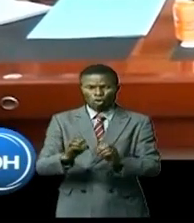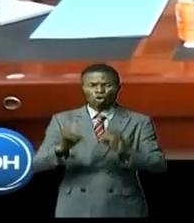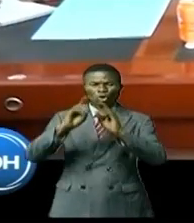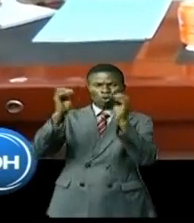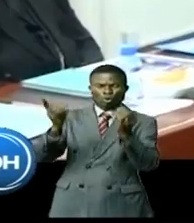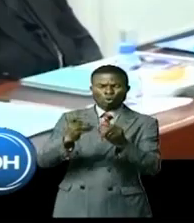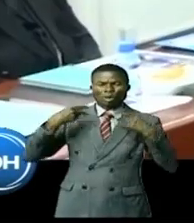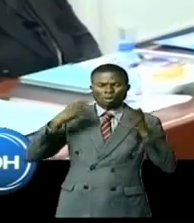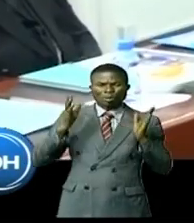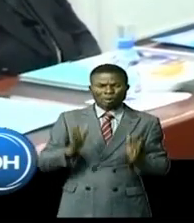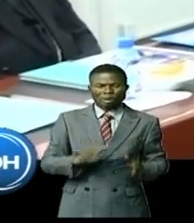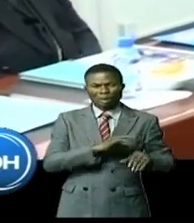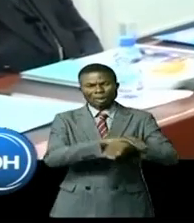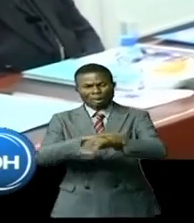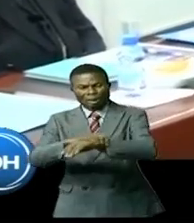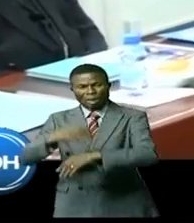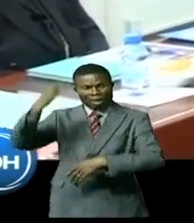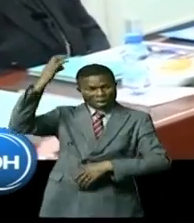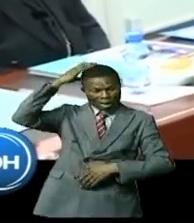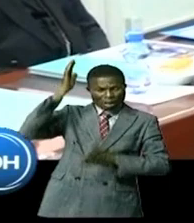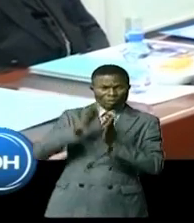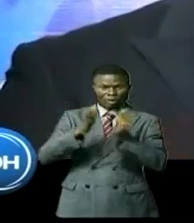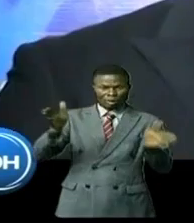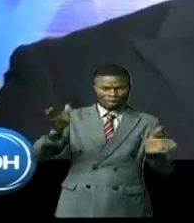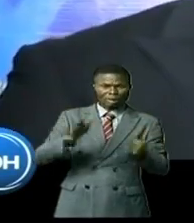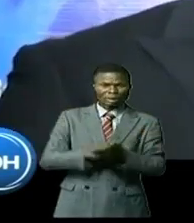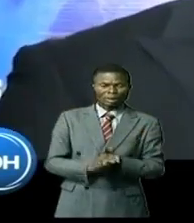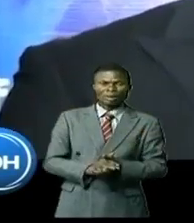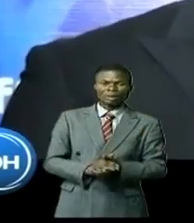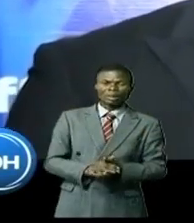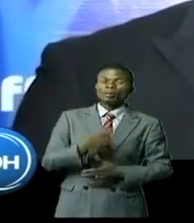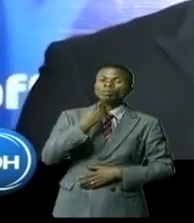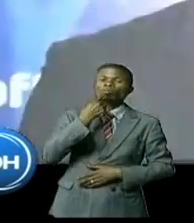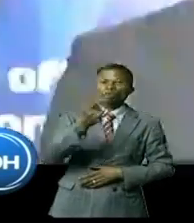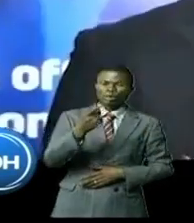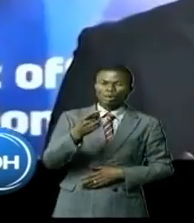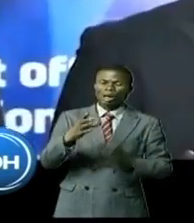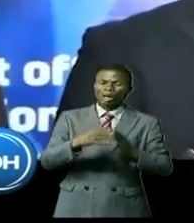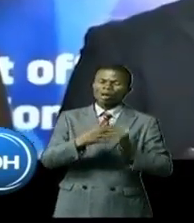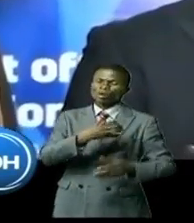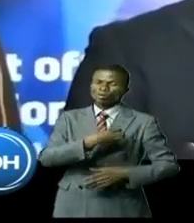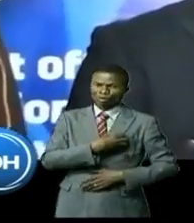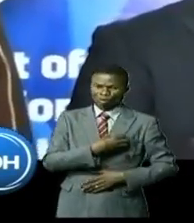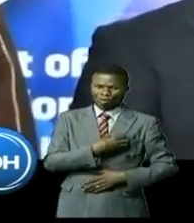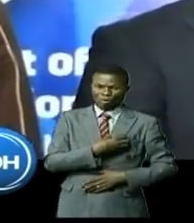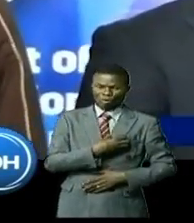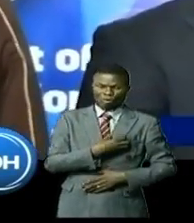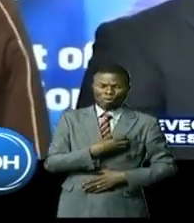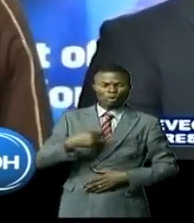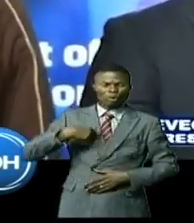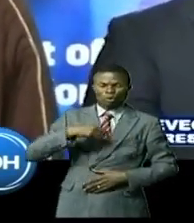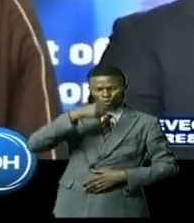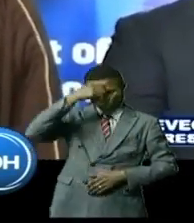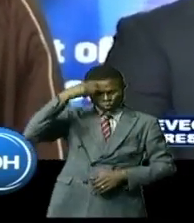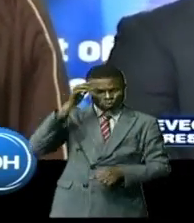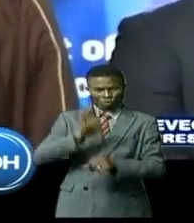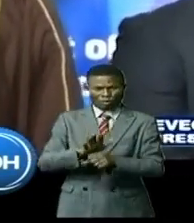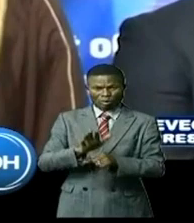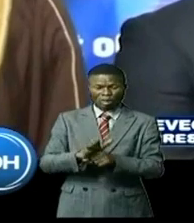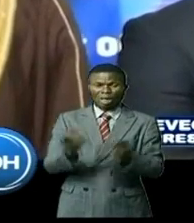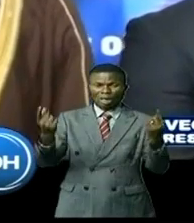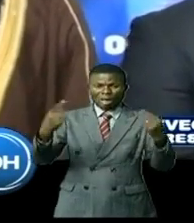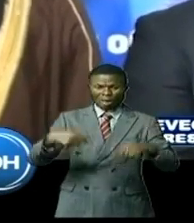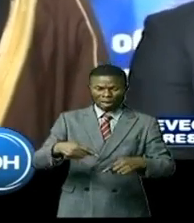Dieu conduite par l'évêque général Dodo Kamba. Je l'ai dit avec mon cœur, vous ne savez pas combien nous souffrons à chaque fois que